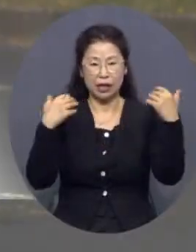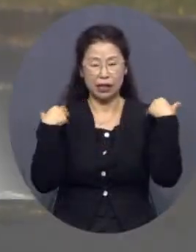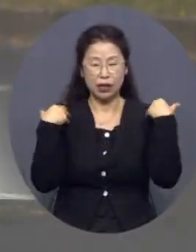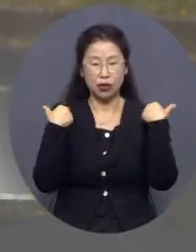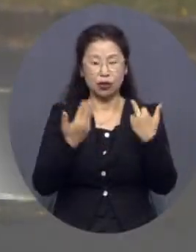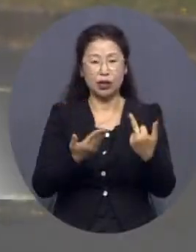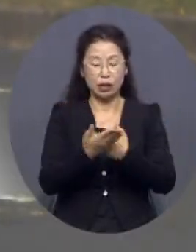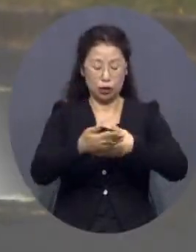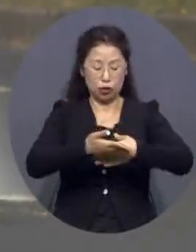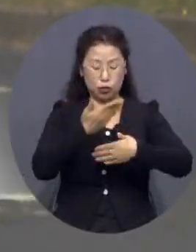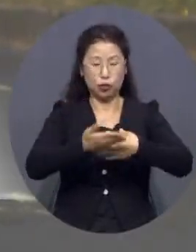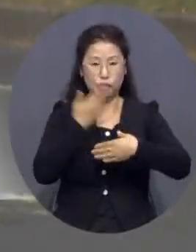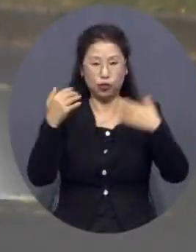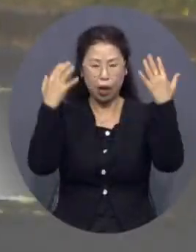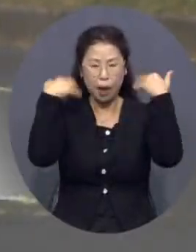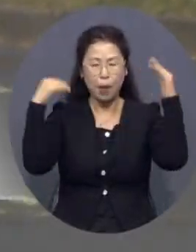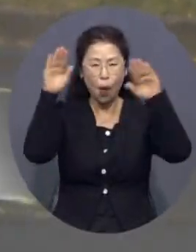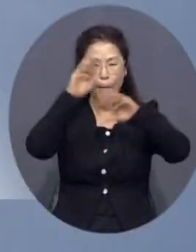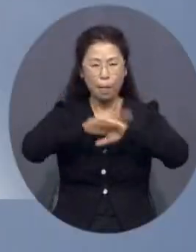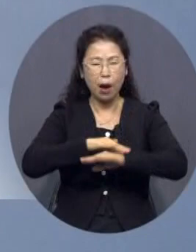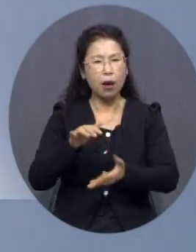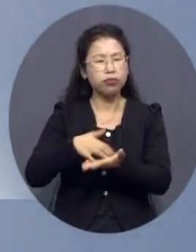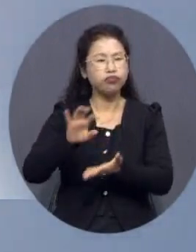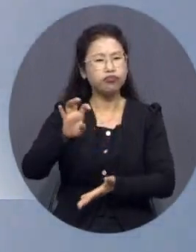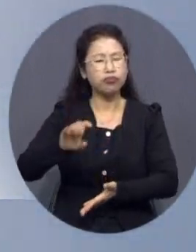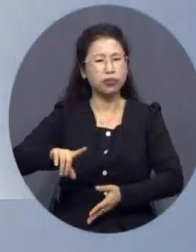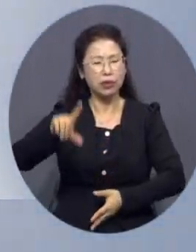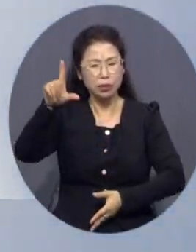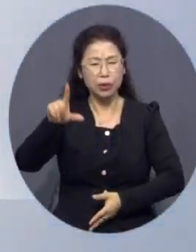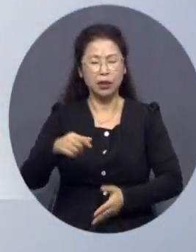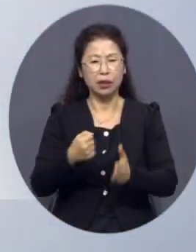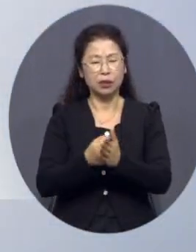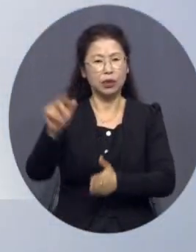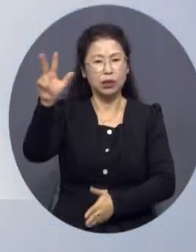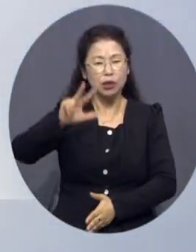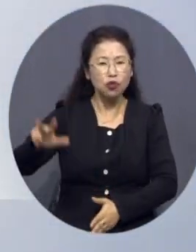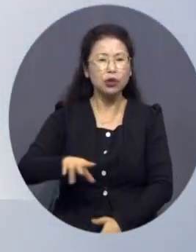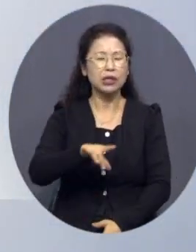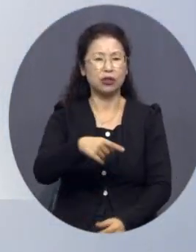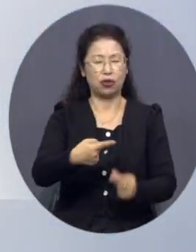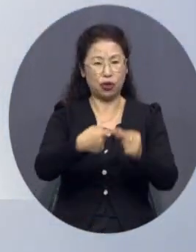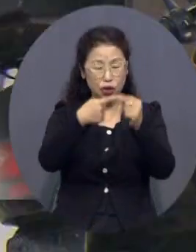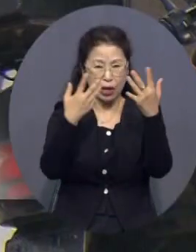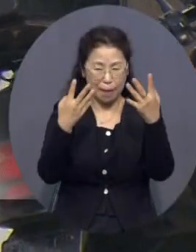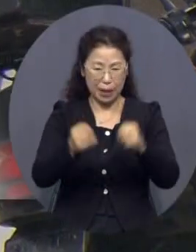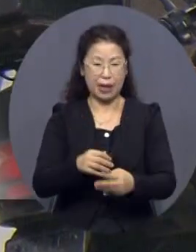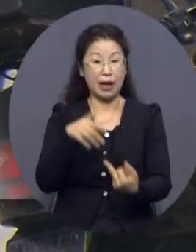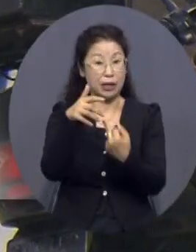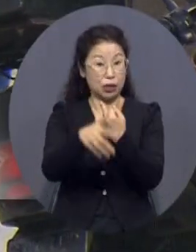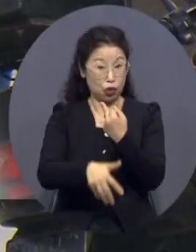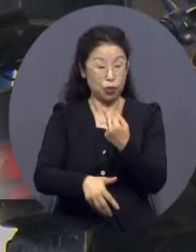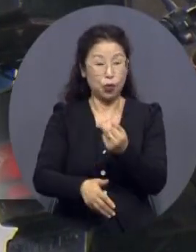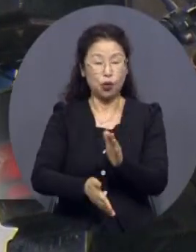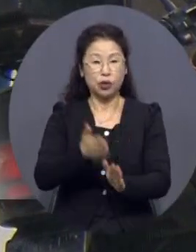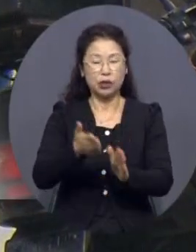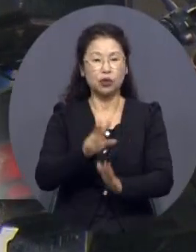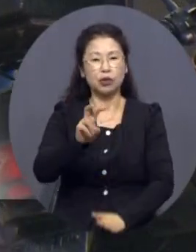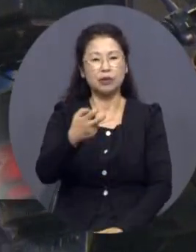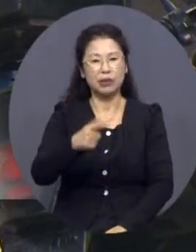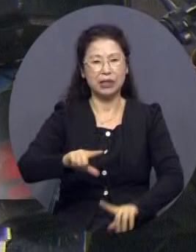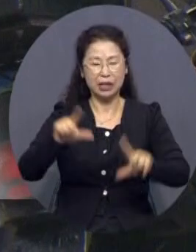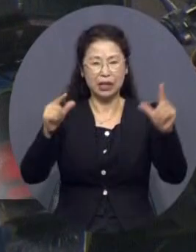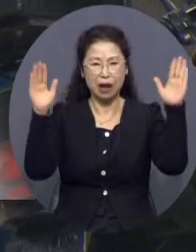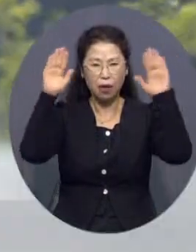일수는 오늘 아침까지 40일을 기록해 전국에서 가장 많이 관측됐습니다. 서귀포시도 27일째 열대야가